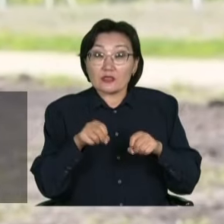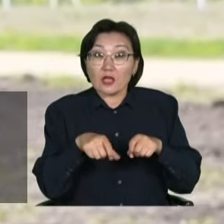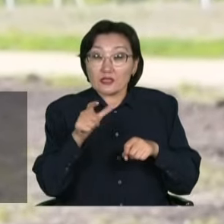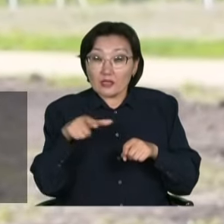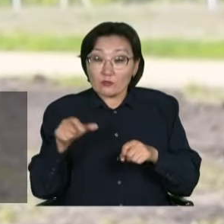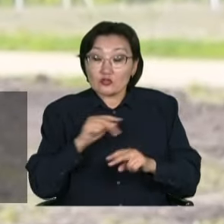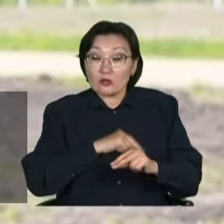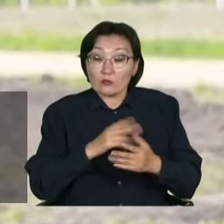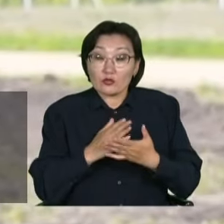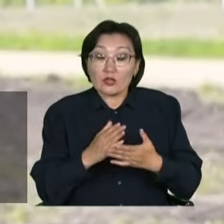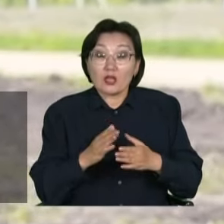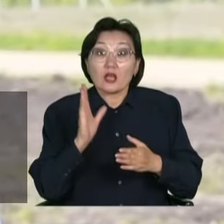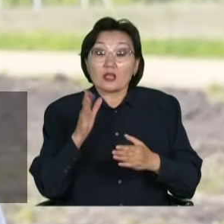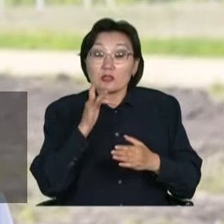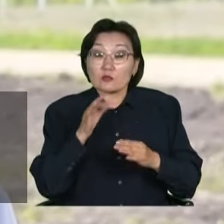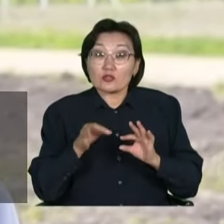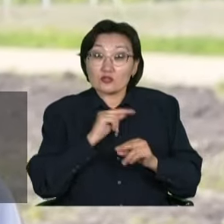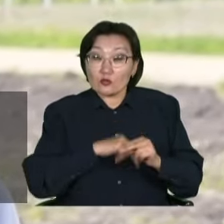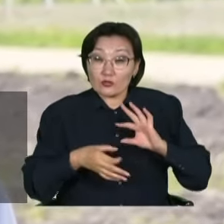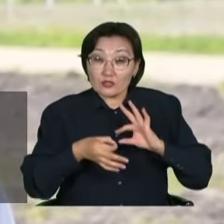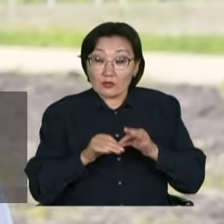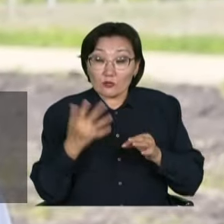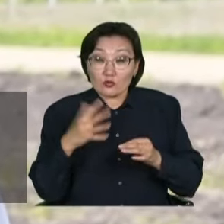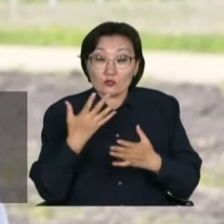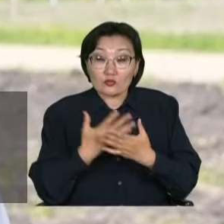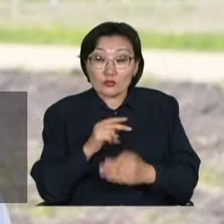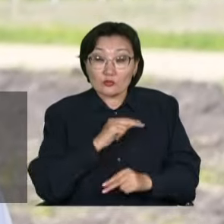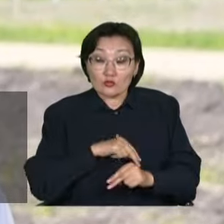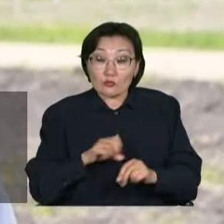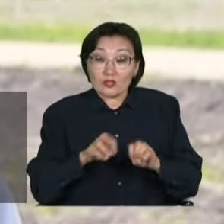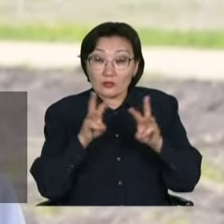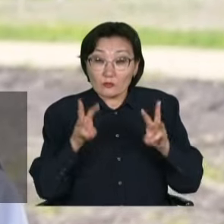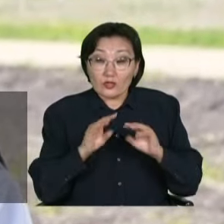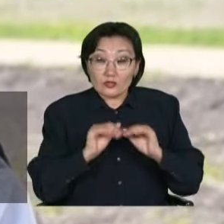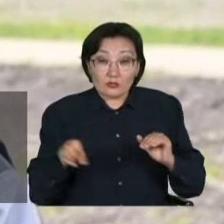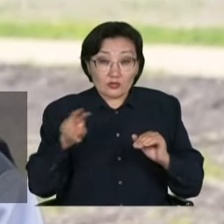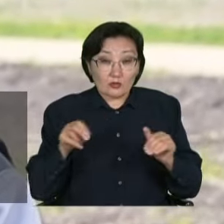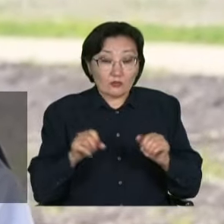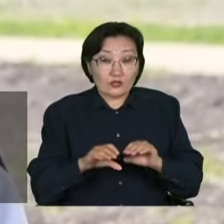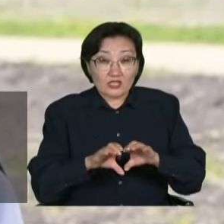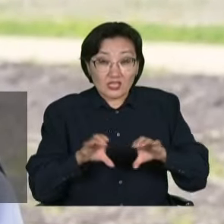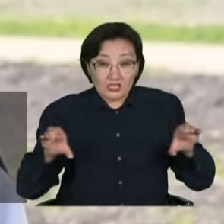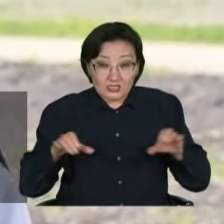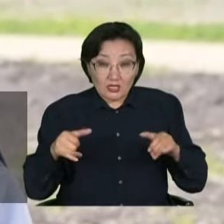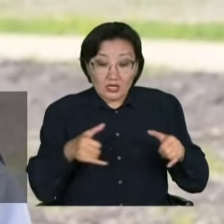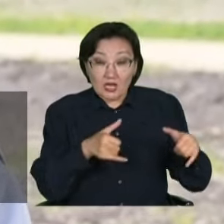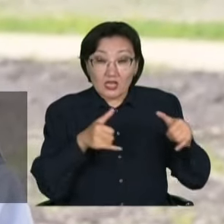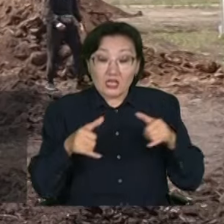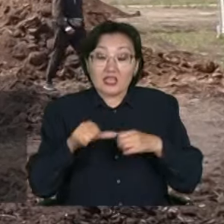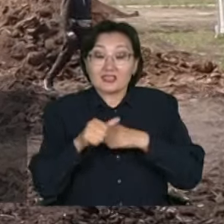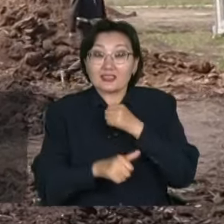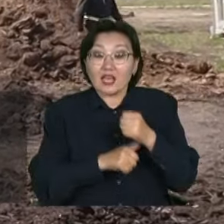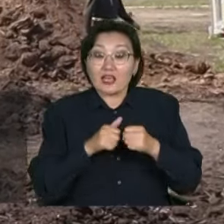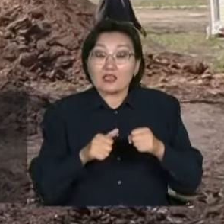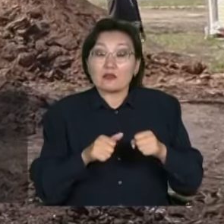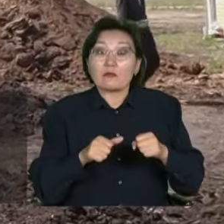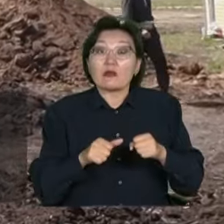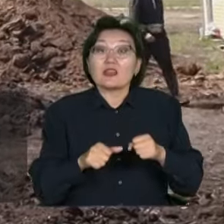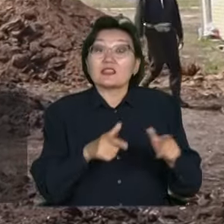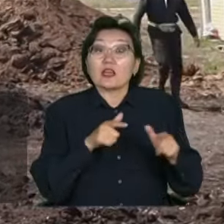Алдағы уақытта жұмыс күрделене түседі. Елуге жуық адамды еңбекпен қамтимыз. Балабақша іргетасы дайын өнімдерден салынады. 90